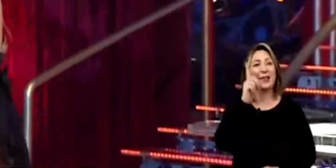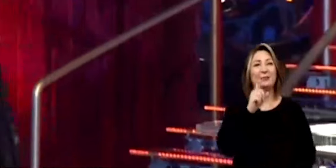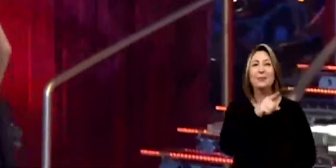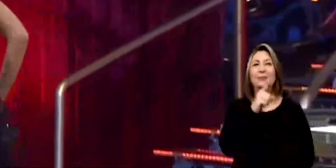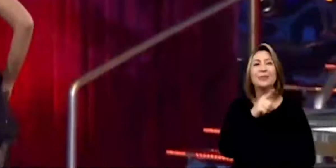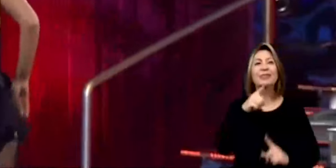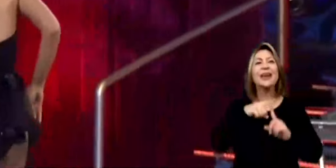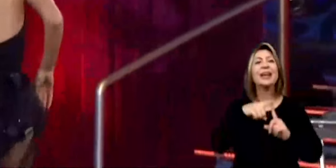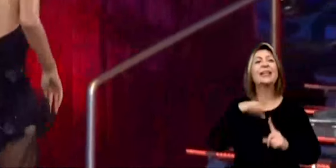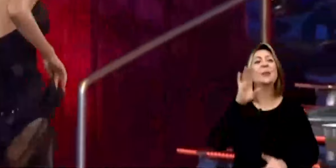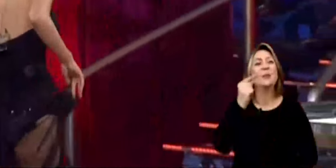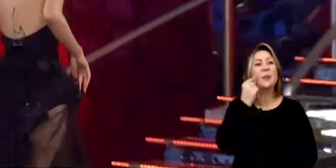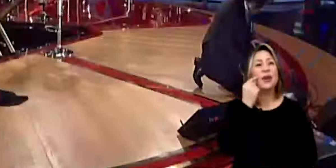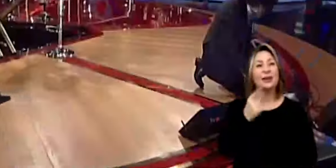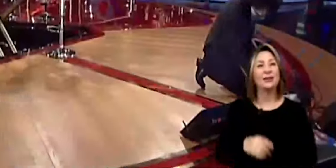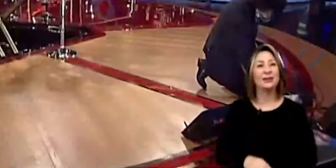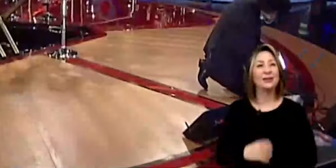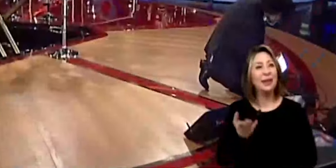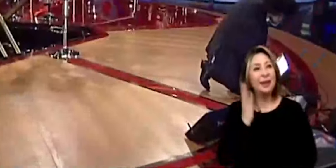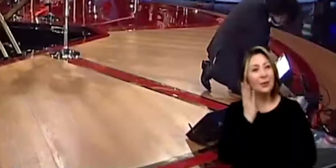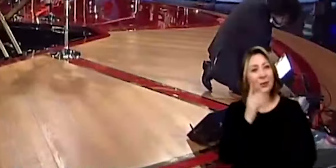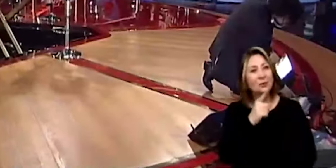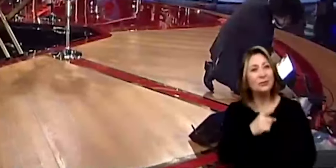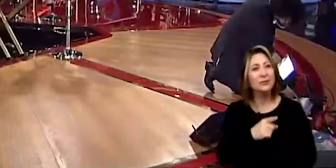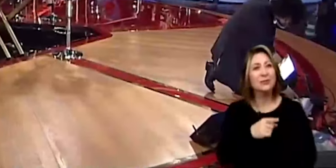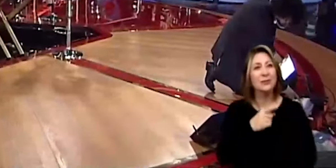Bu Tarkan değil, bu Bülent. Nereye gidiyorsun? Bak,